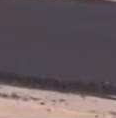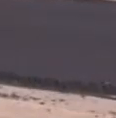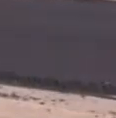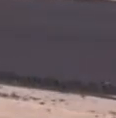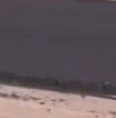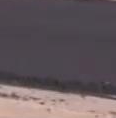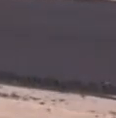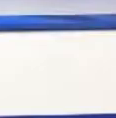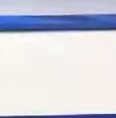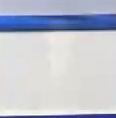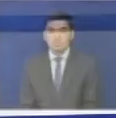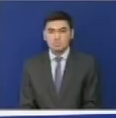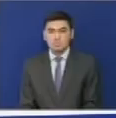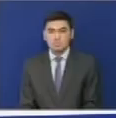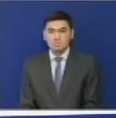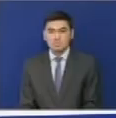брифинг айтылды.